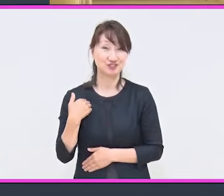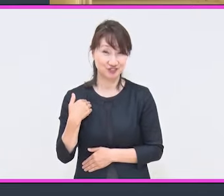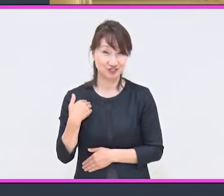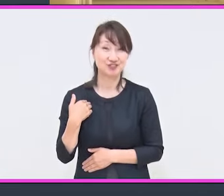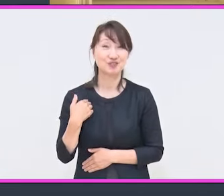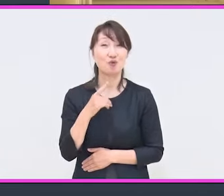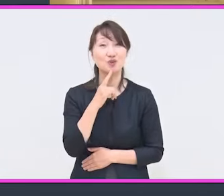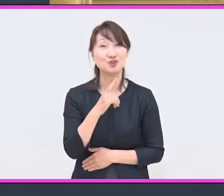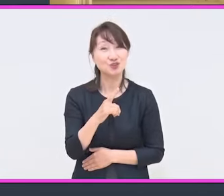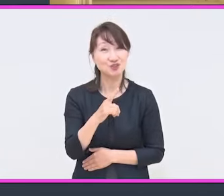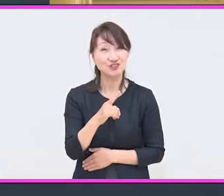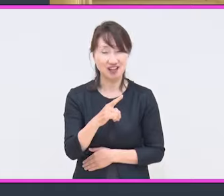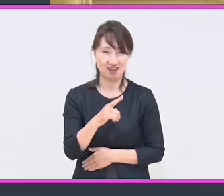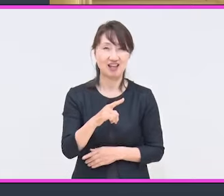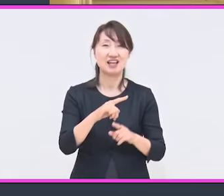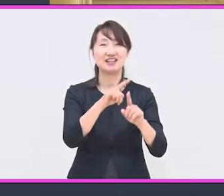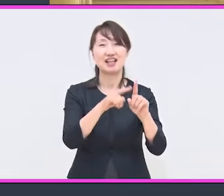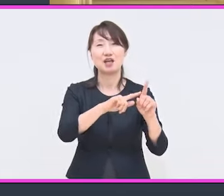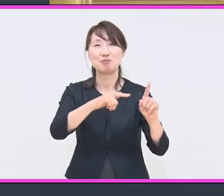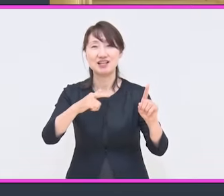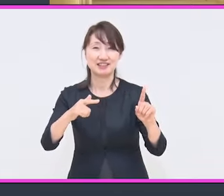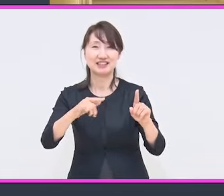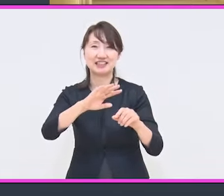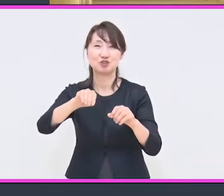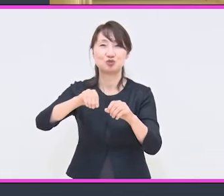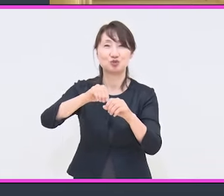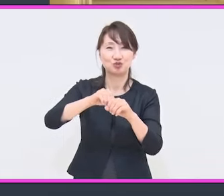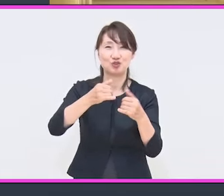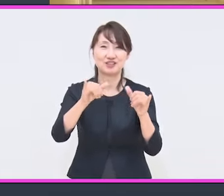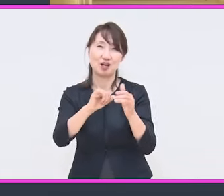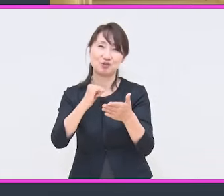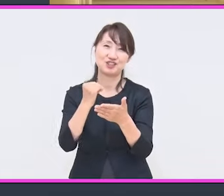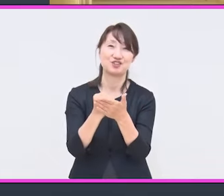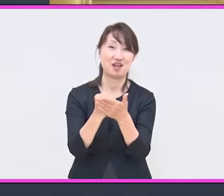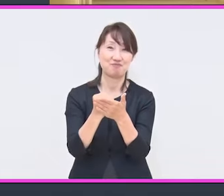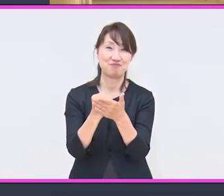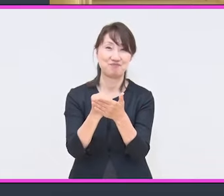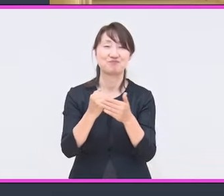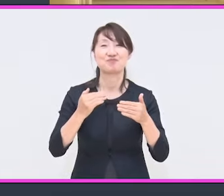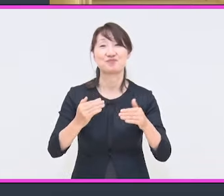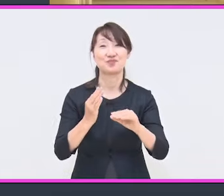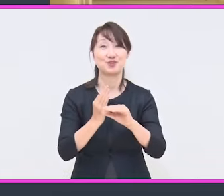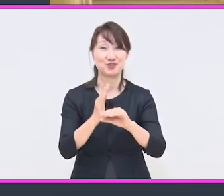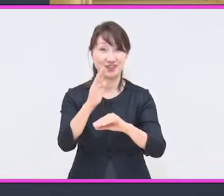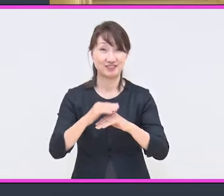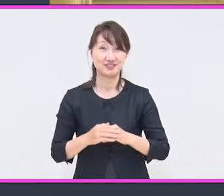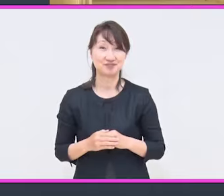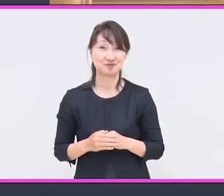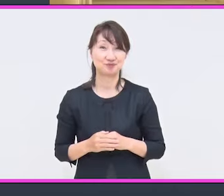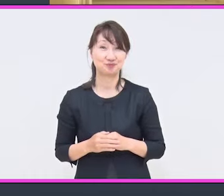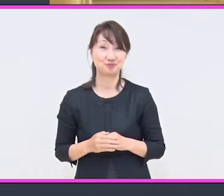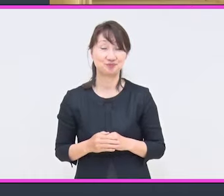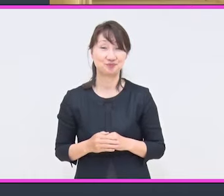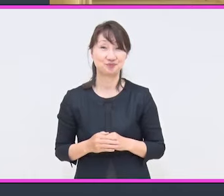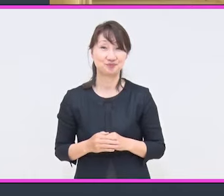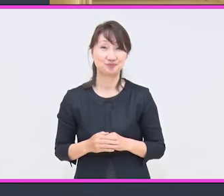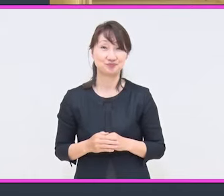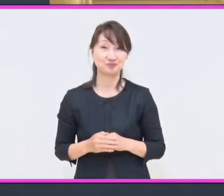D&I 社会、ダイバーシティ&インクルージョンの社会を実現しようとしてます。でこれはですねやっ